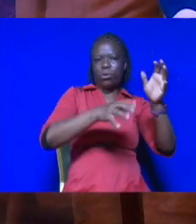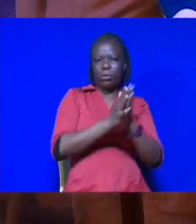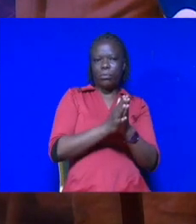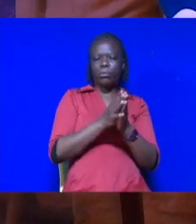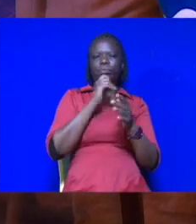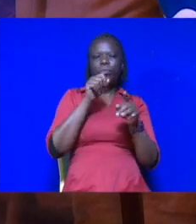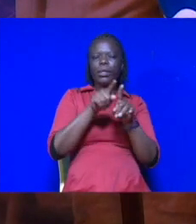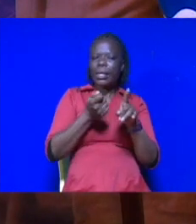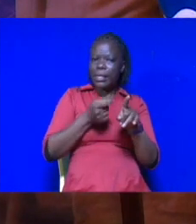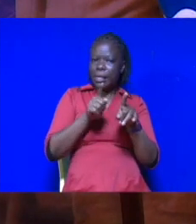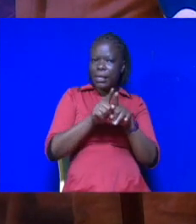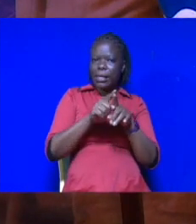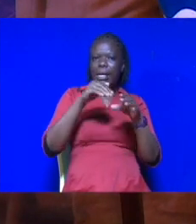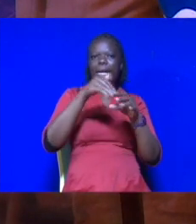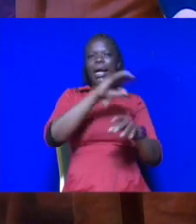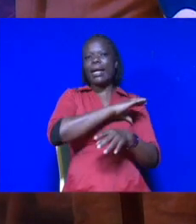Wapenzi katika Kristo,